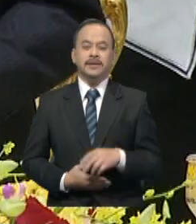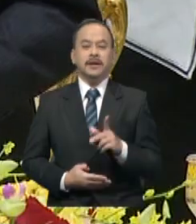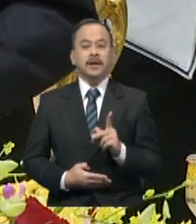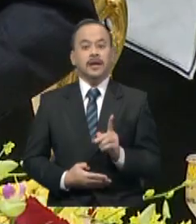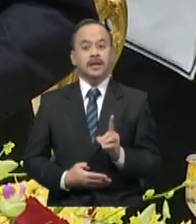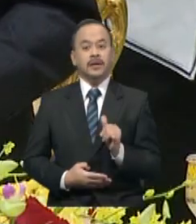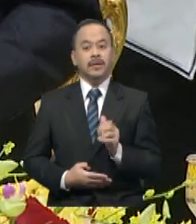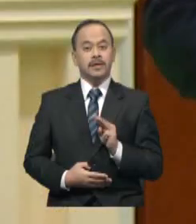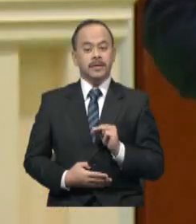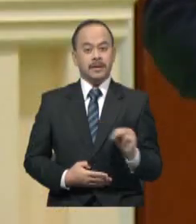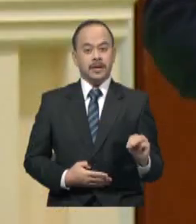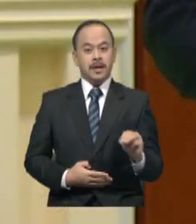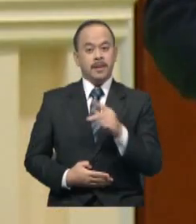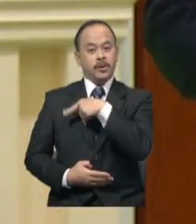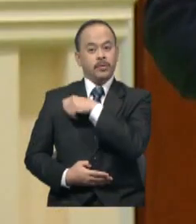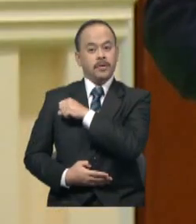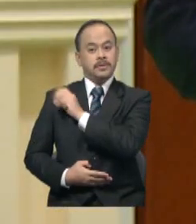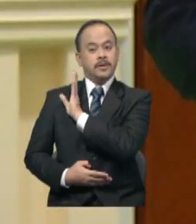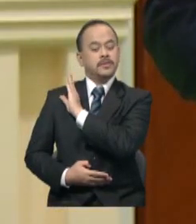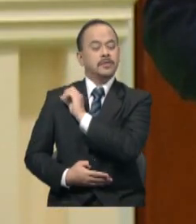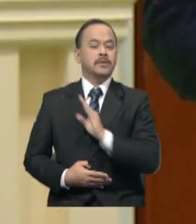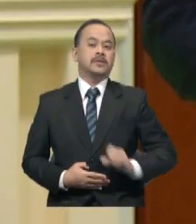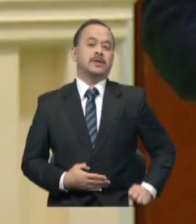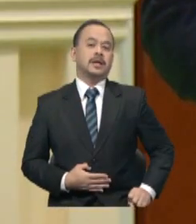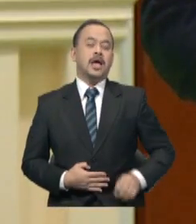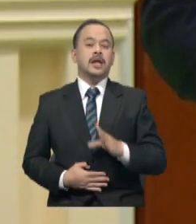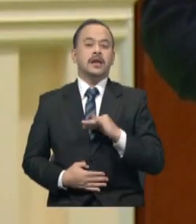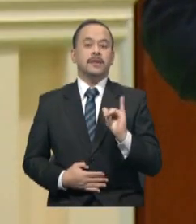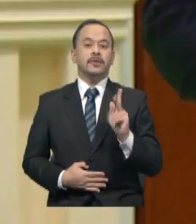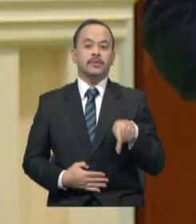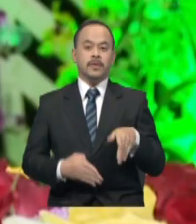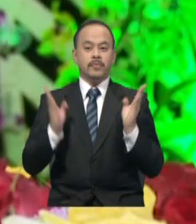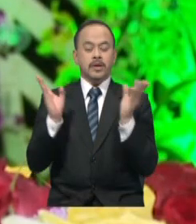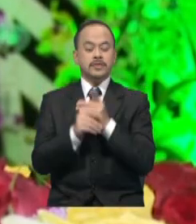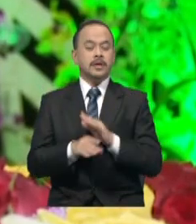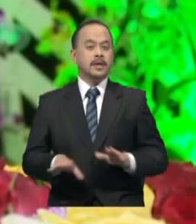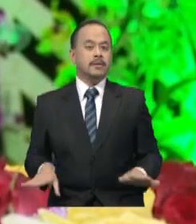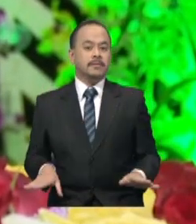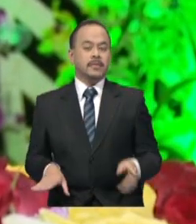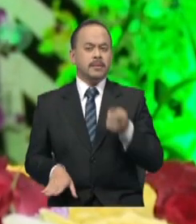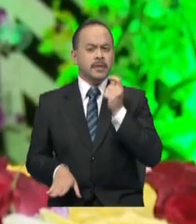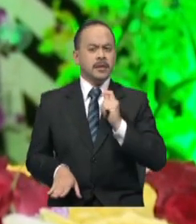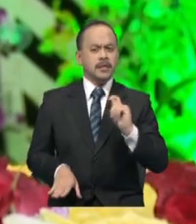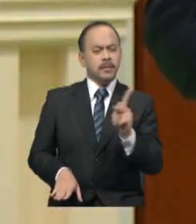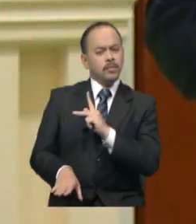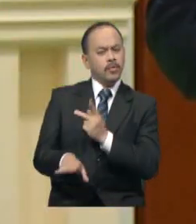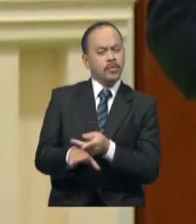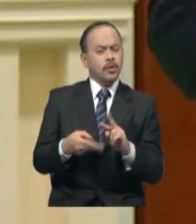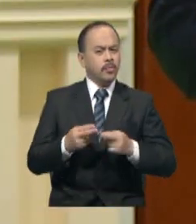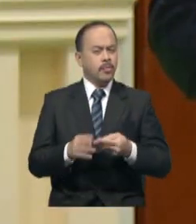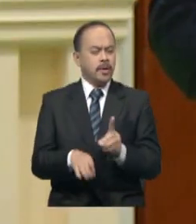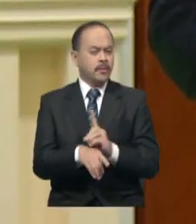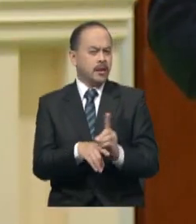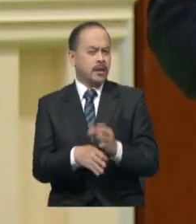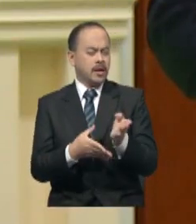Kebawah Duli Yang Maha Mulia Paduka Seri Baginda Sultan dan Yang di-Pertuan Negara Brunei Darussalam bertitah pengukuhan hubungan